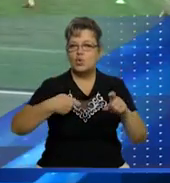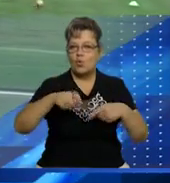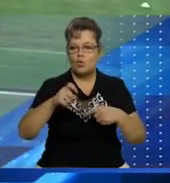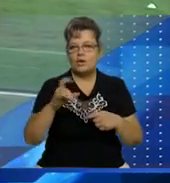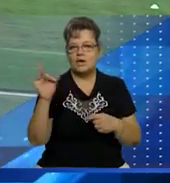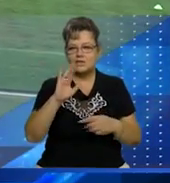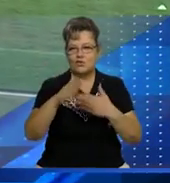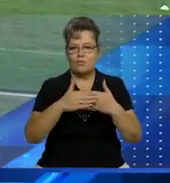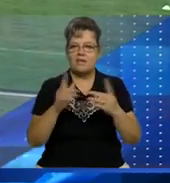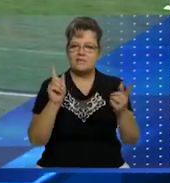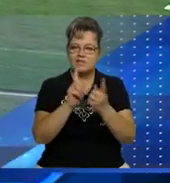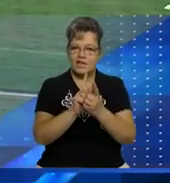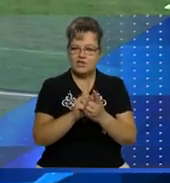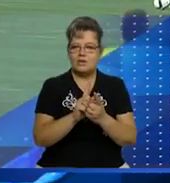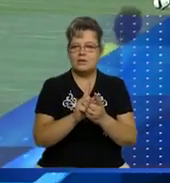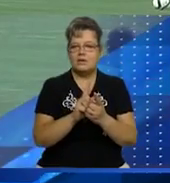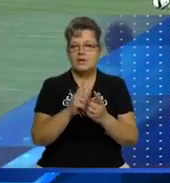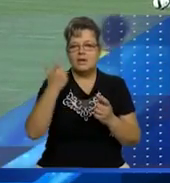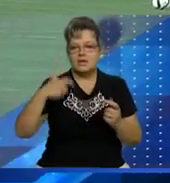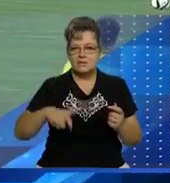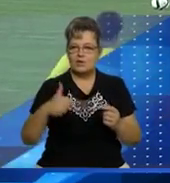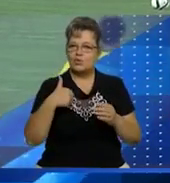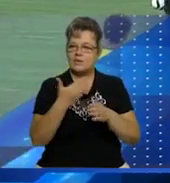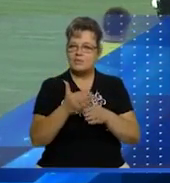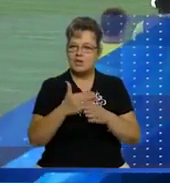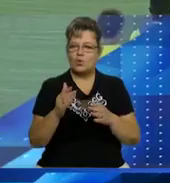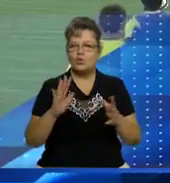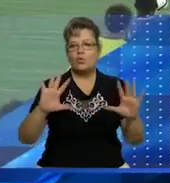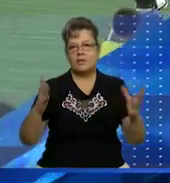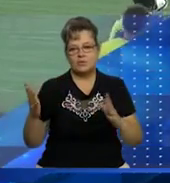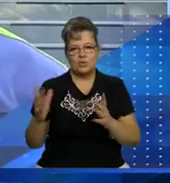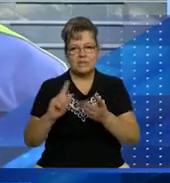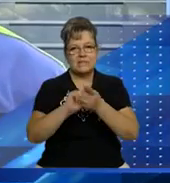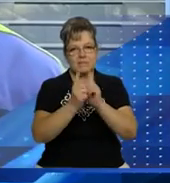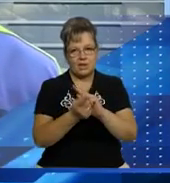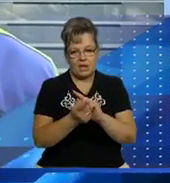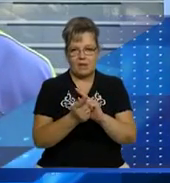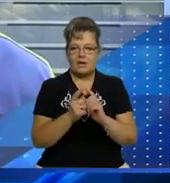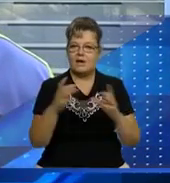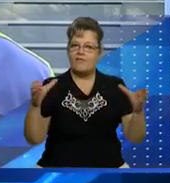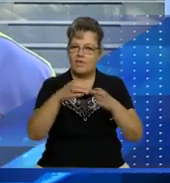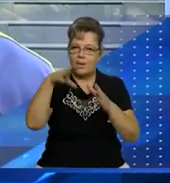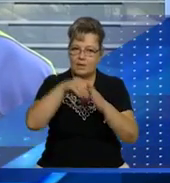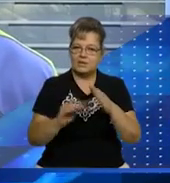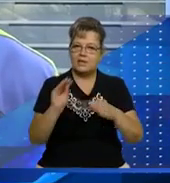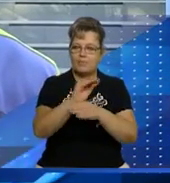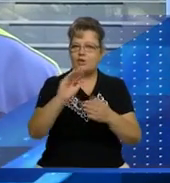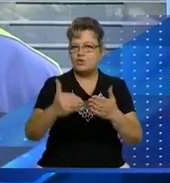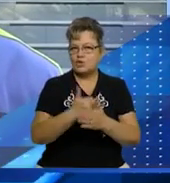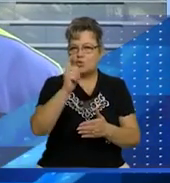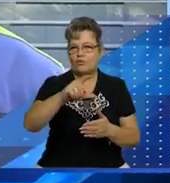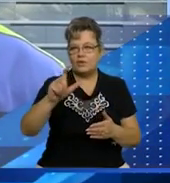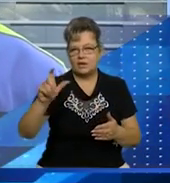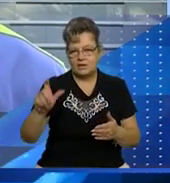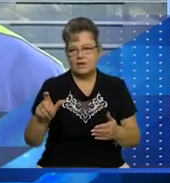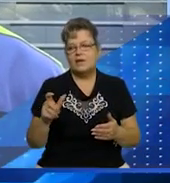Нужен гол. Ростов перед встречей с Краснодаром. У нас потихоньку происходят изменения в команде, добавляются новые игроки,